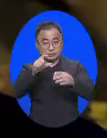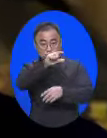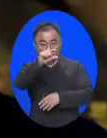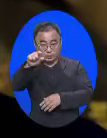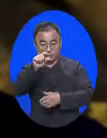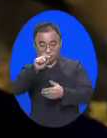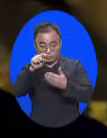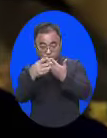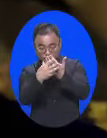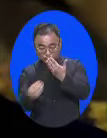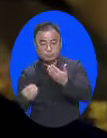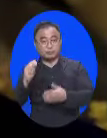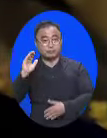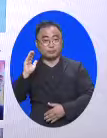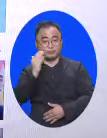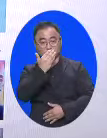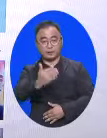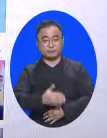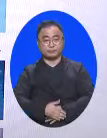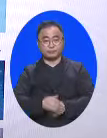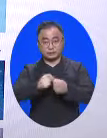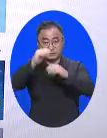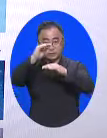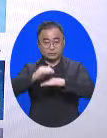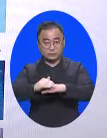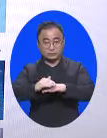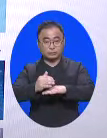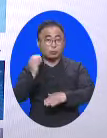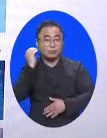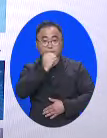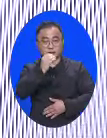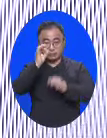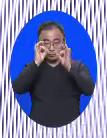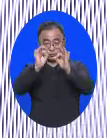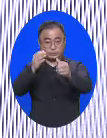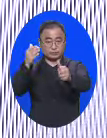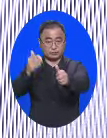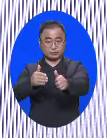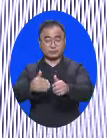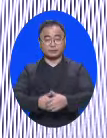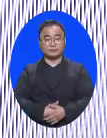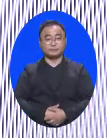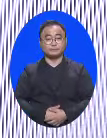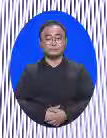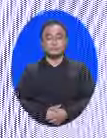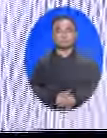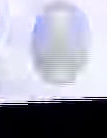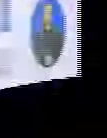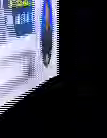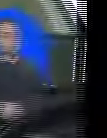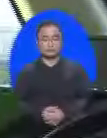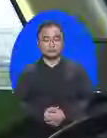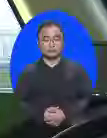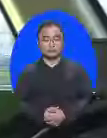이벤트란에서 다운로드할 수 있습니다. 자세한 내용은 이치대전TV 홈페이지를 참고하시기 바랍니다.